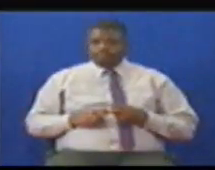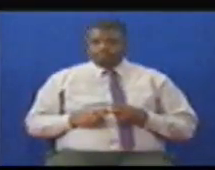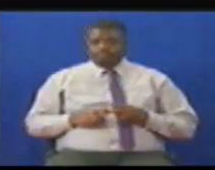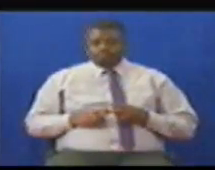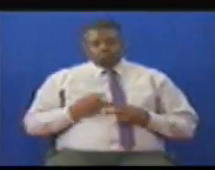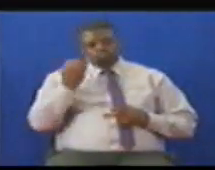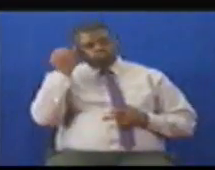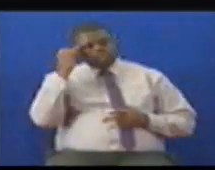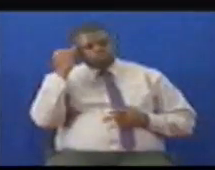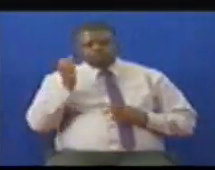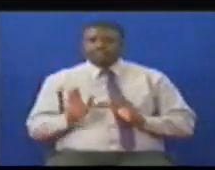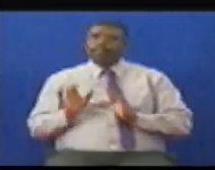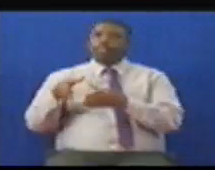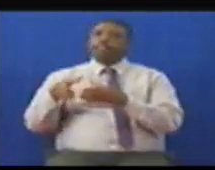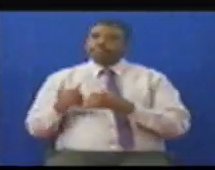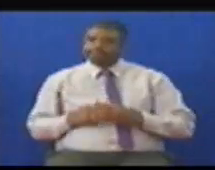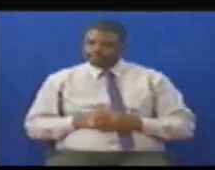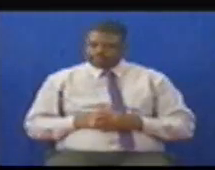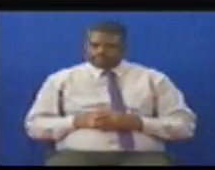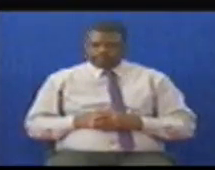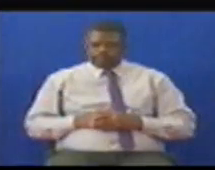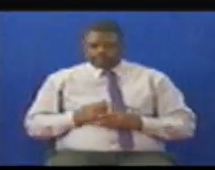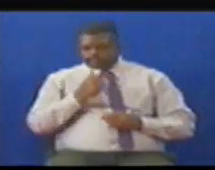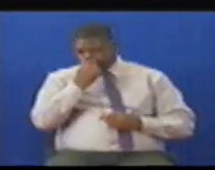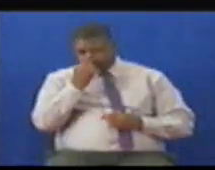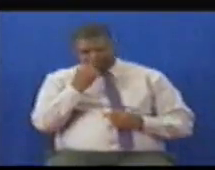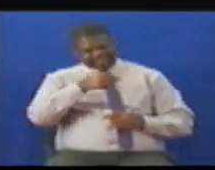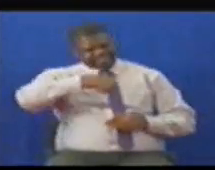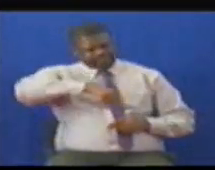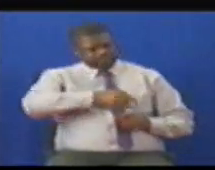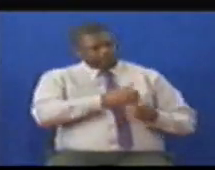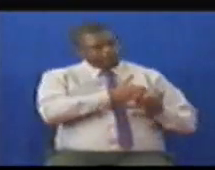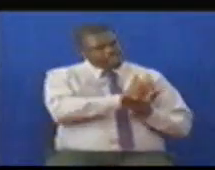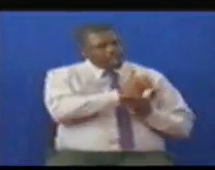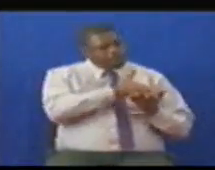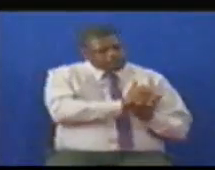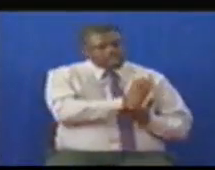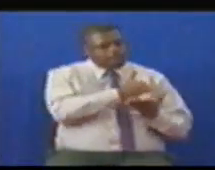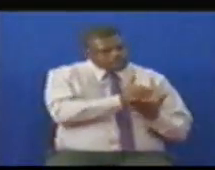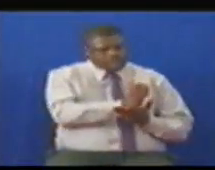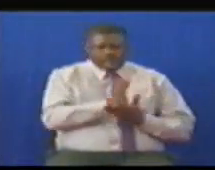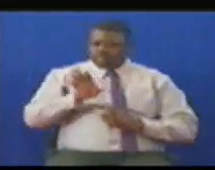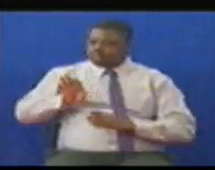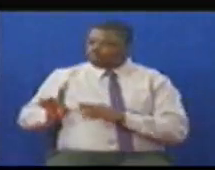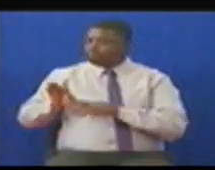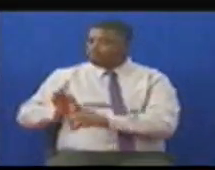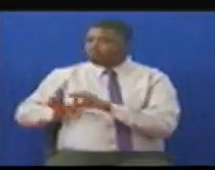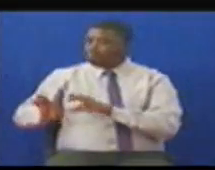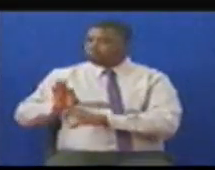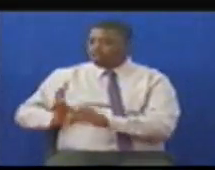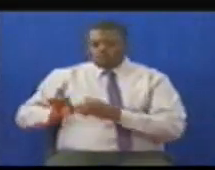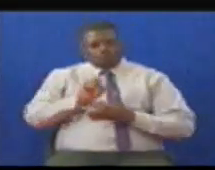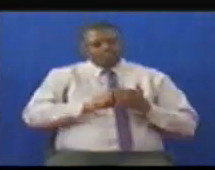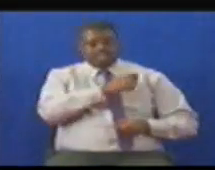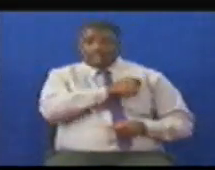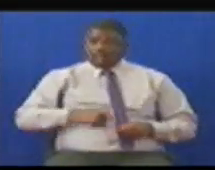kamati. Mheshimiwa Spika, wakati wa kupitia na kuchambua bajeti ya ofisi ya Rais Management ya utumishi wa umma na utawala bora kwa mwaka